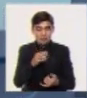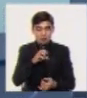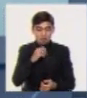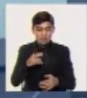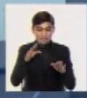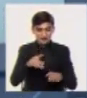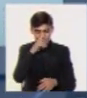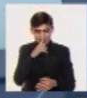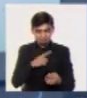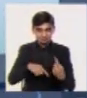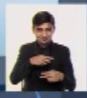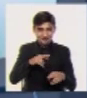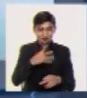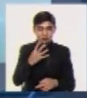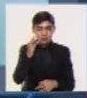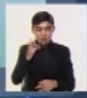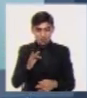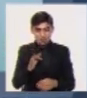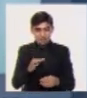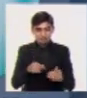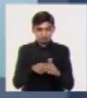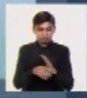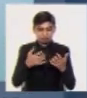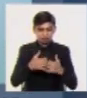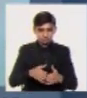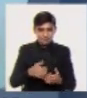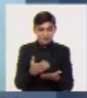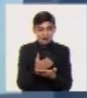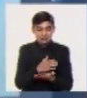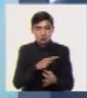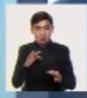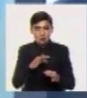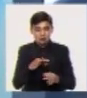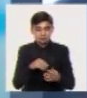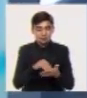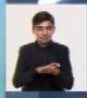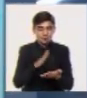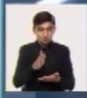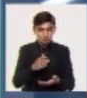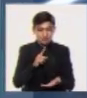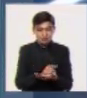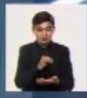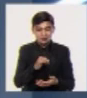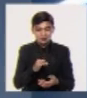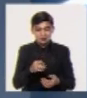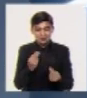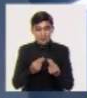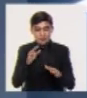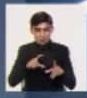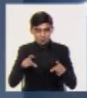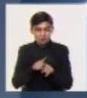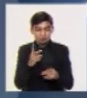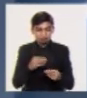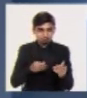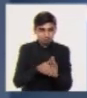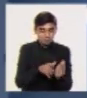айлық айналымның 4%-ын ұтыстарды есепке алу орталығына аударуға міндеттелмек. Бұл ойыншыларды төлем жасауына кедергі келтіріп,